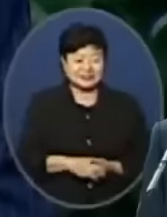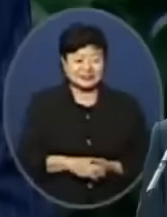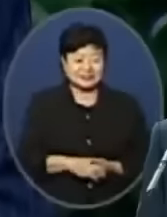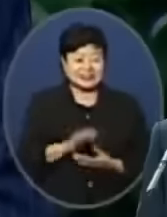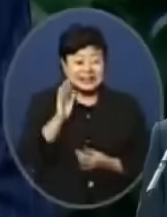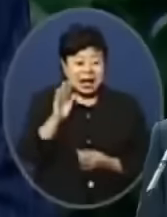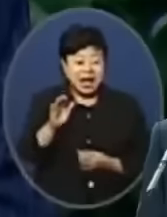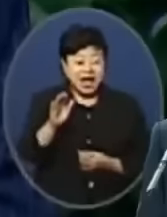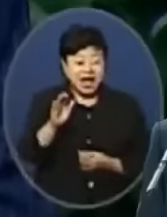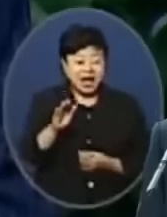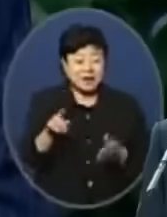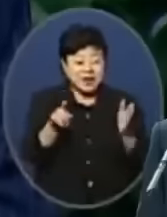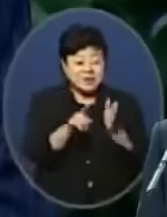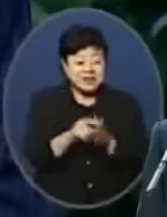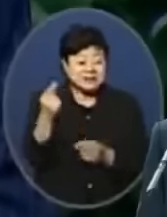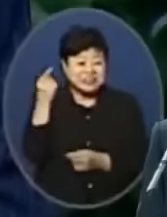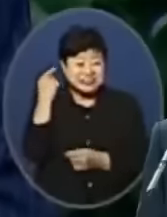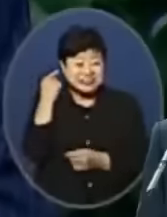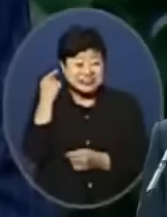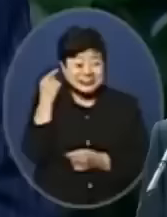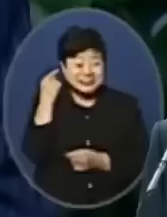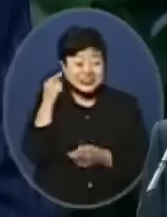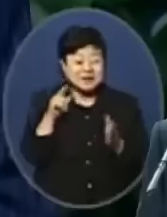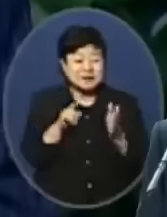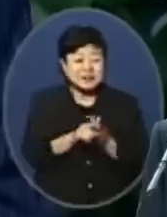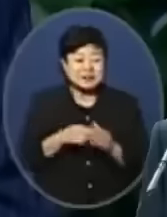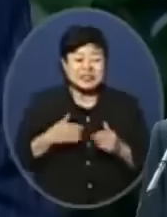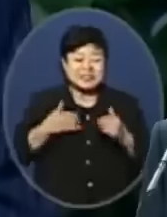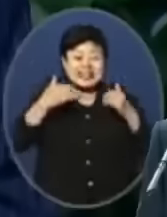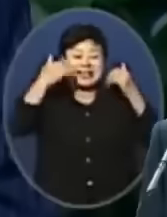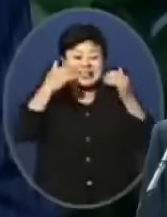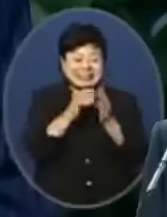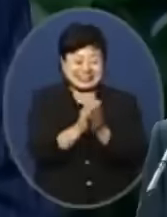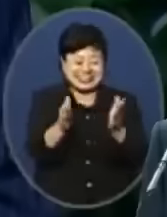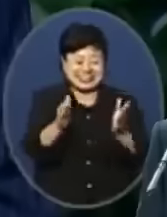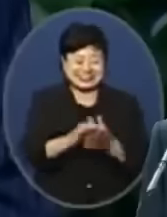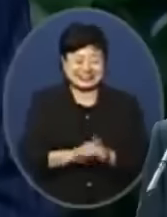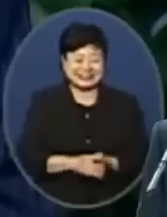그 다음에 자꾸 믿음을 듣더니만 믿음이 자라기 시작해서